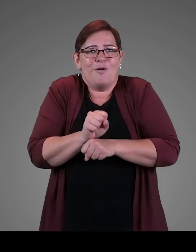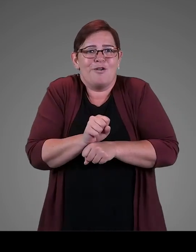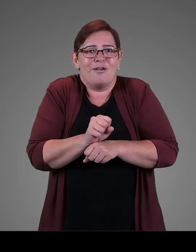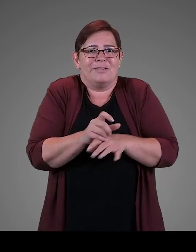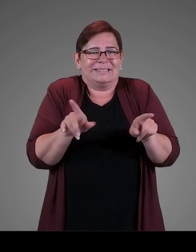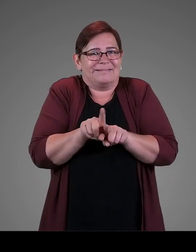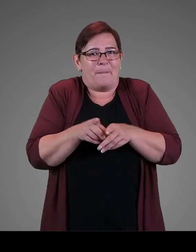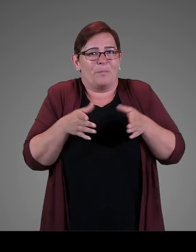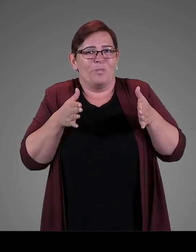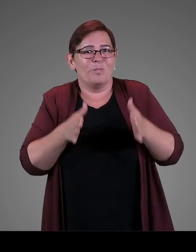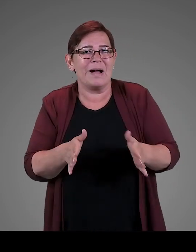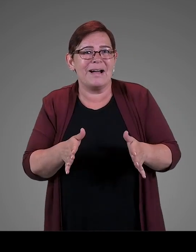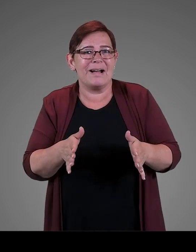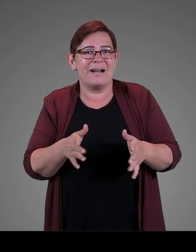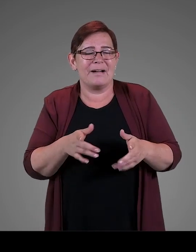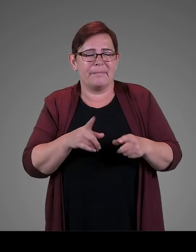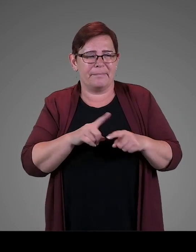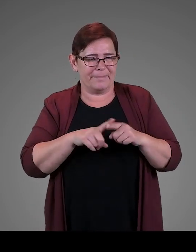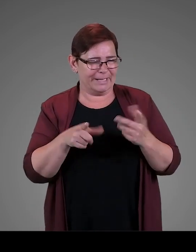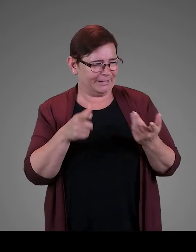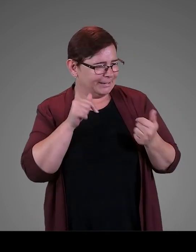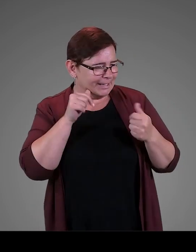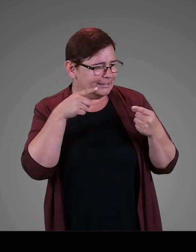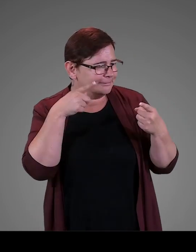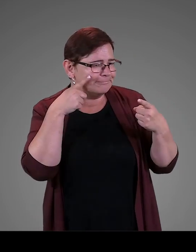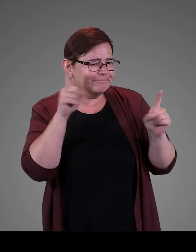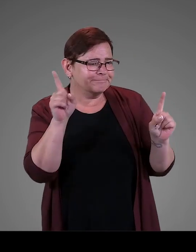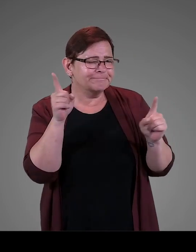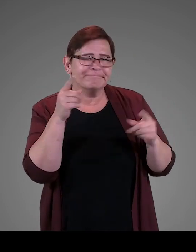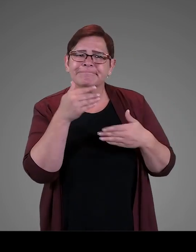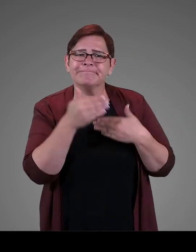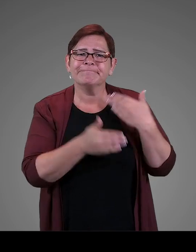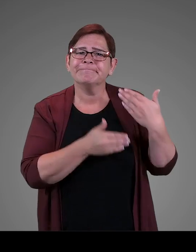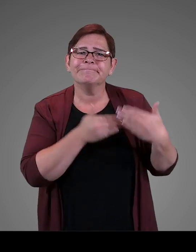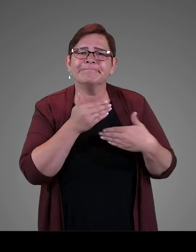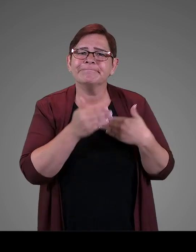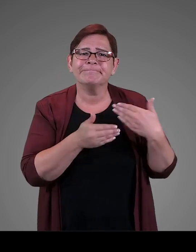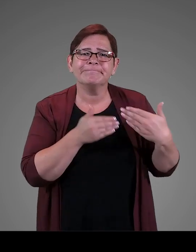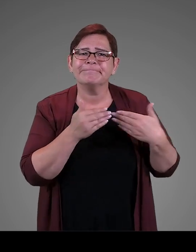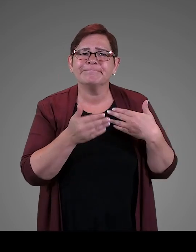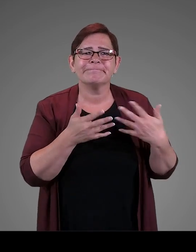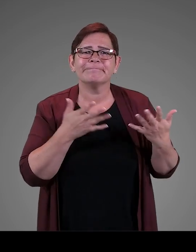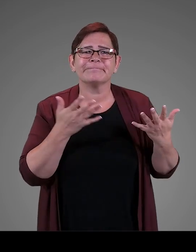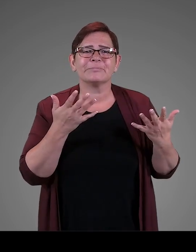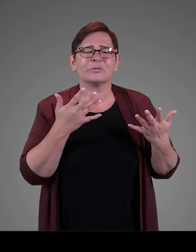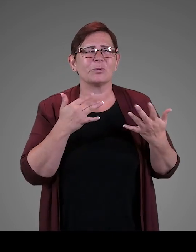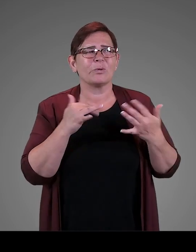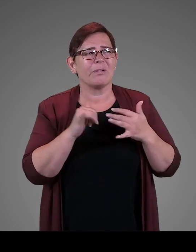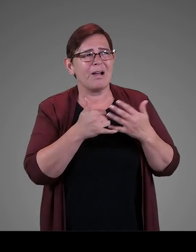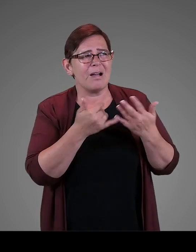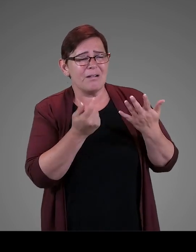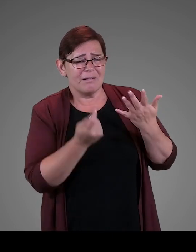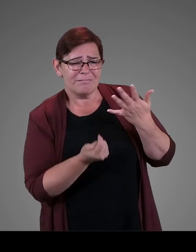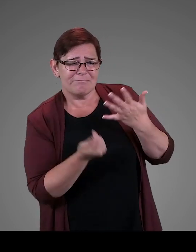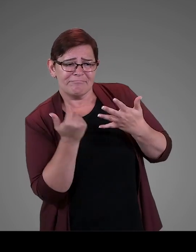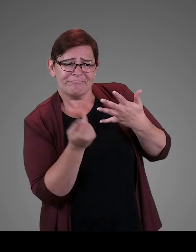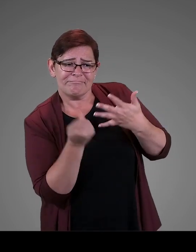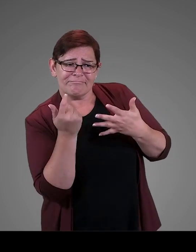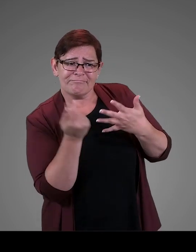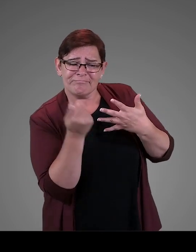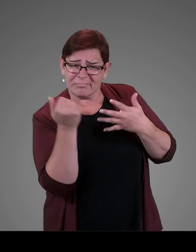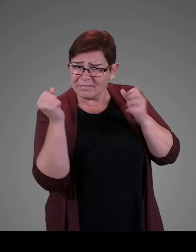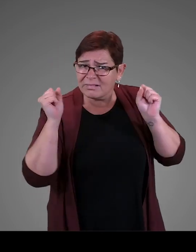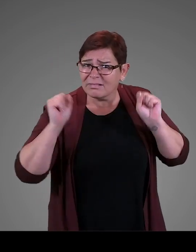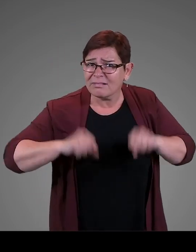moyennement. Donc, est-ce qu'il y a des choses qu'on peut laisser tomber, peut-être? Est-ce qu'il y a des choses qu'on n'est plus obligé de